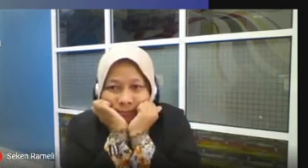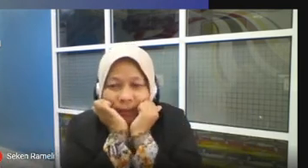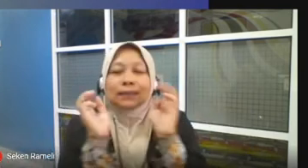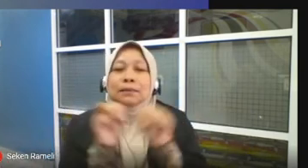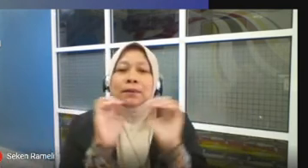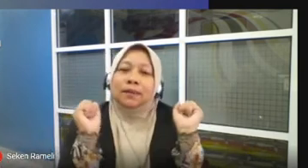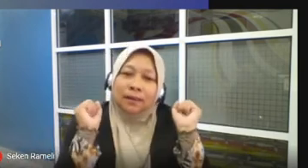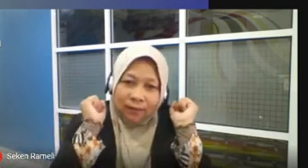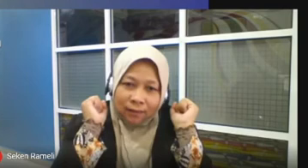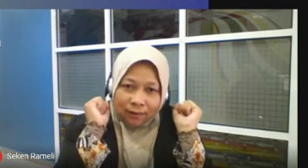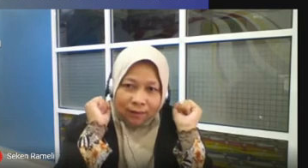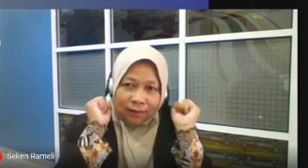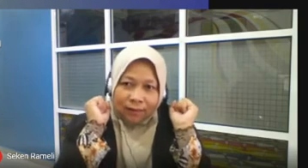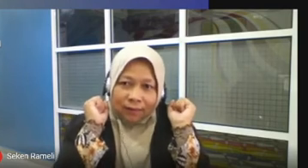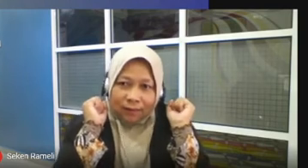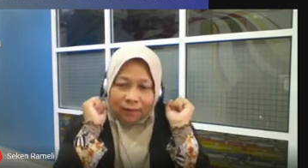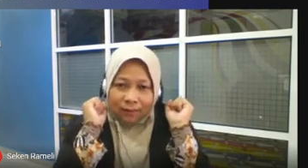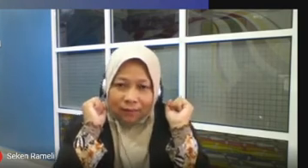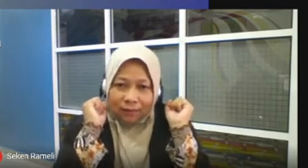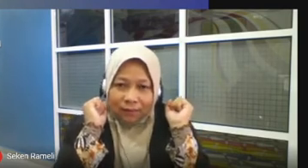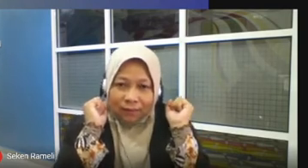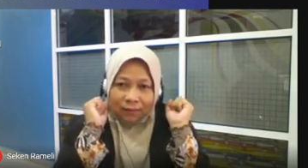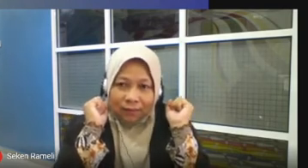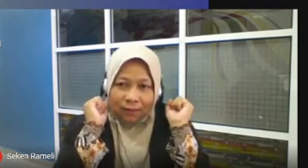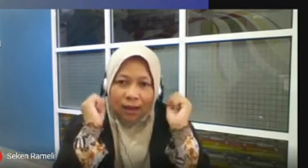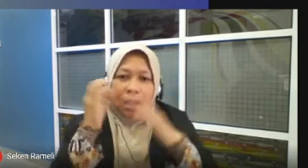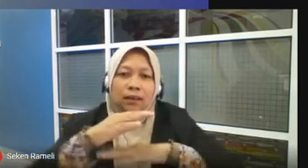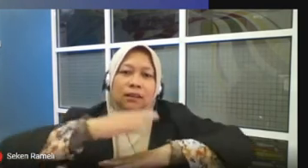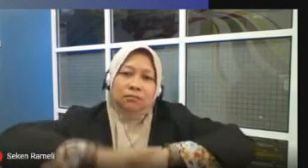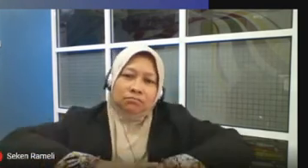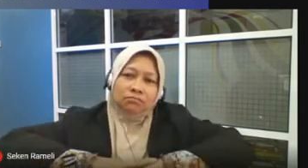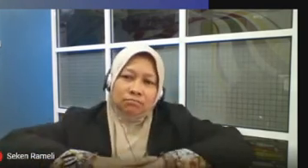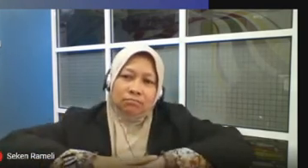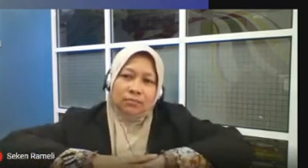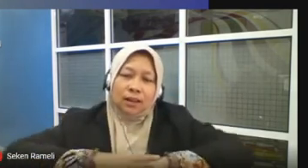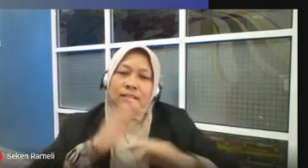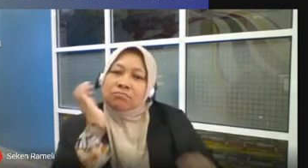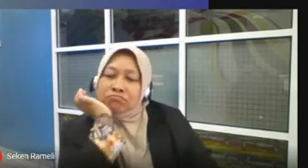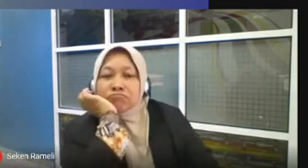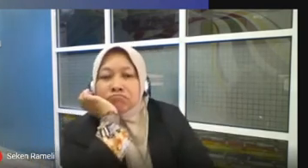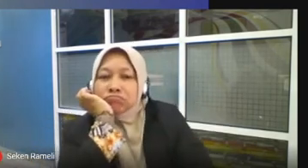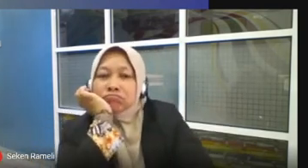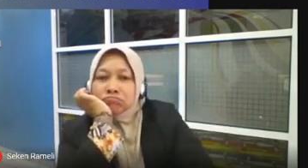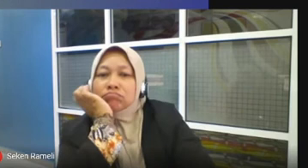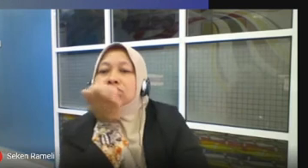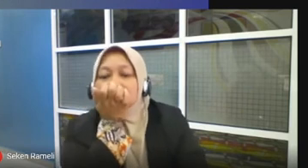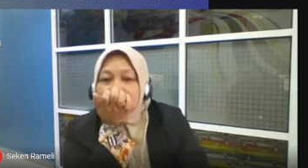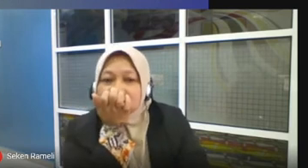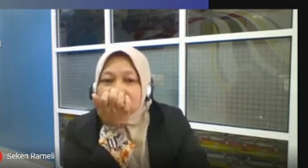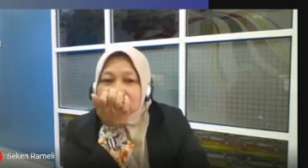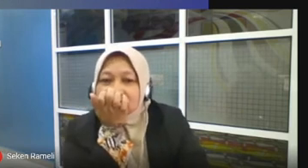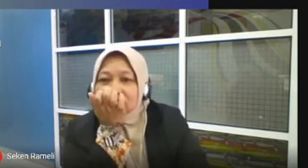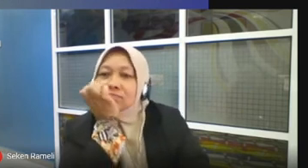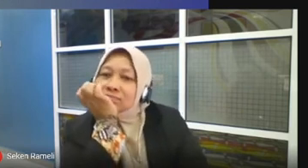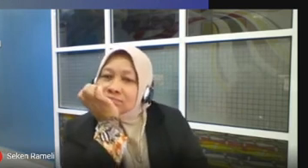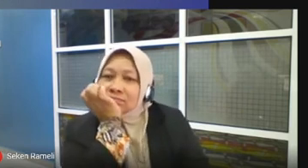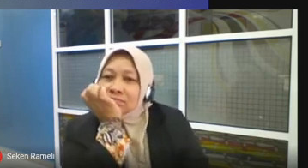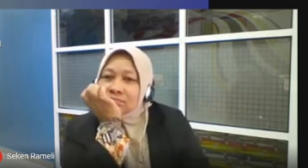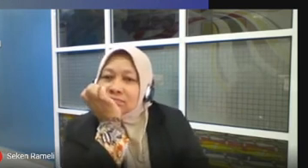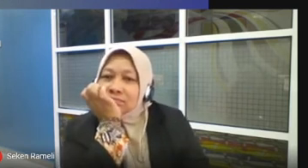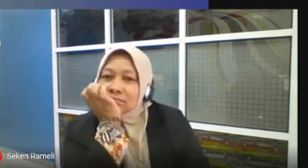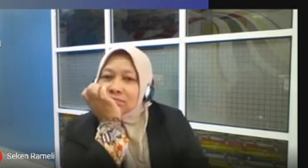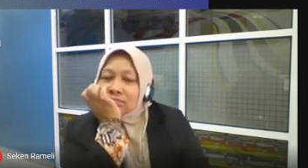Okay. Dan juga siku dia berada atas meja dan juga tangan dia mungkin tampung dagu lah. Dagu macam ni. Kan